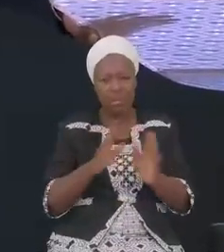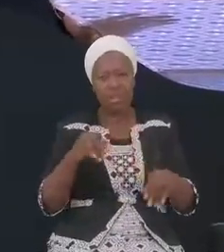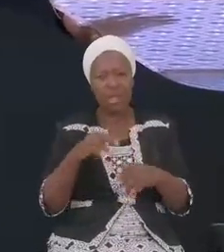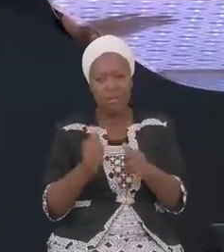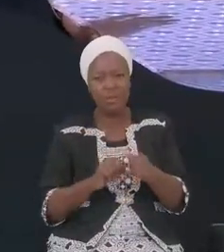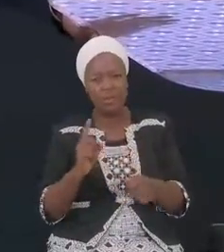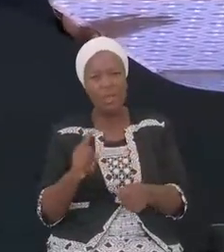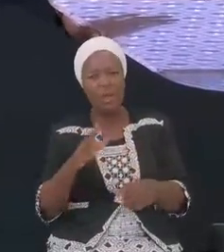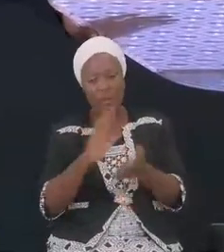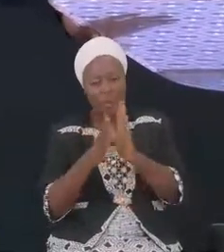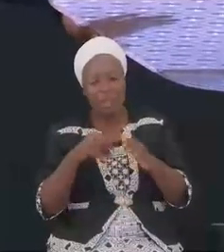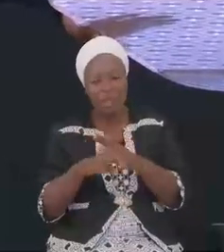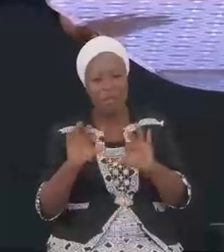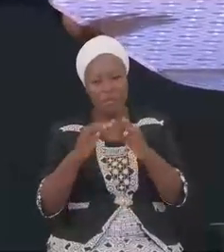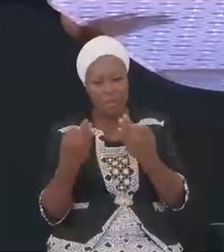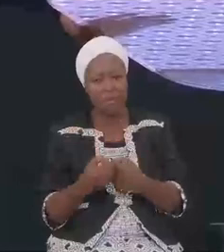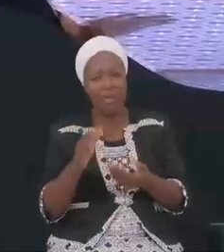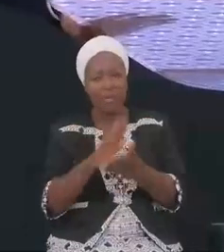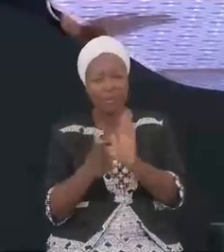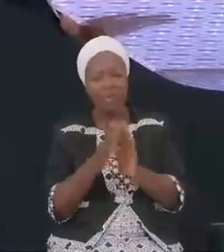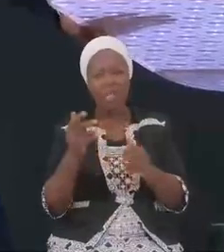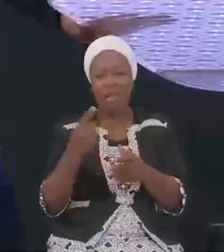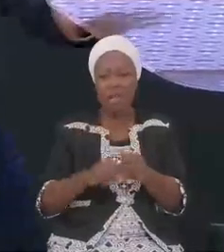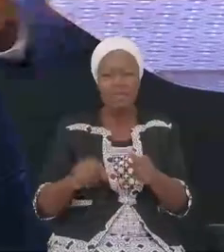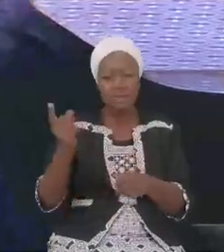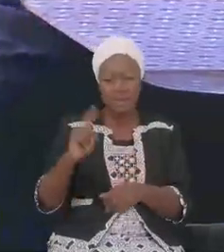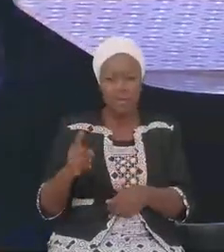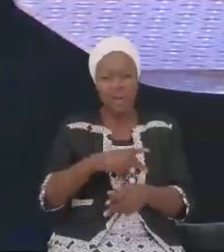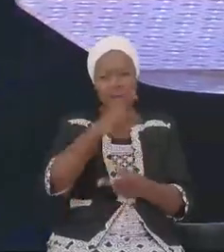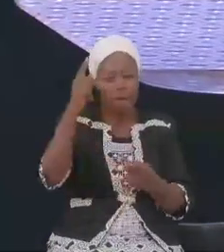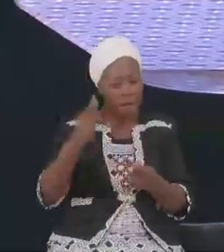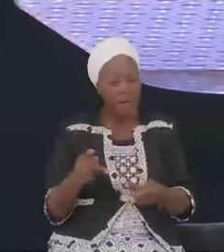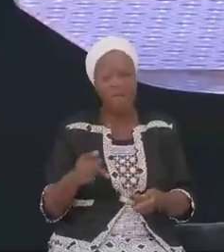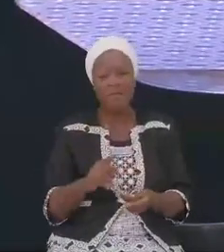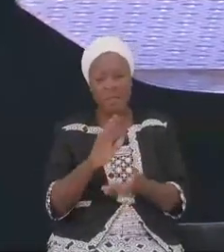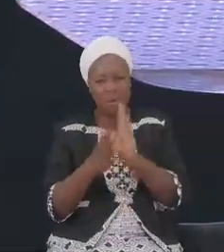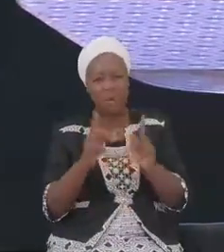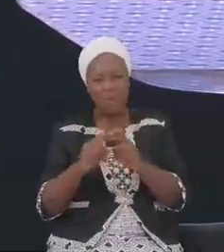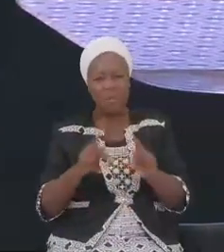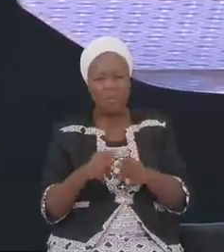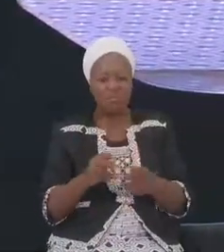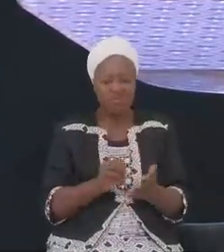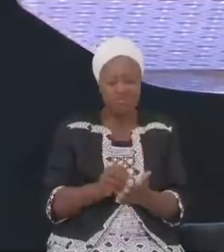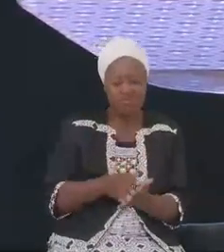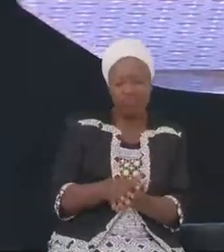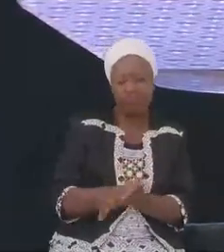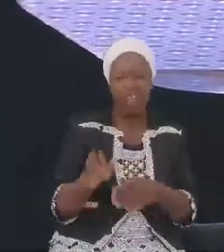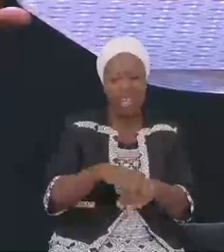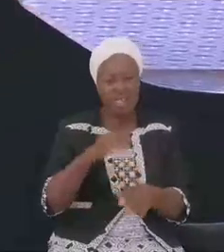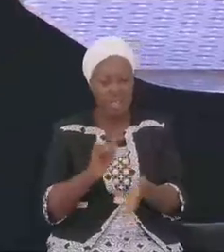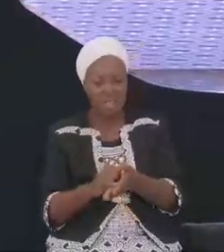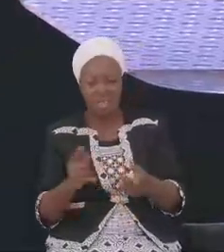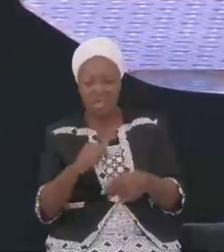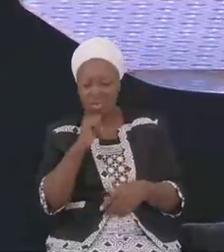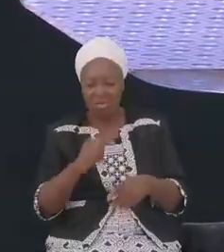paix dans la famille, la paix autour de nous, la paix parfaite. Mais il y a des gens qui doutent de cela. Comment cela peut